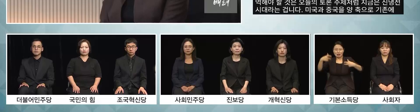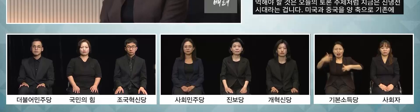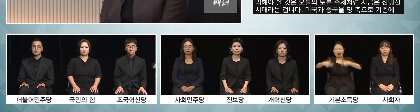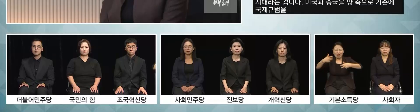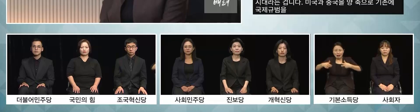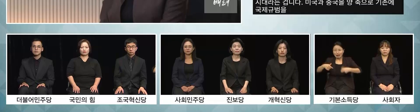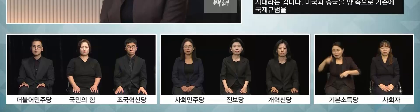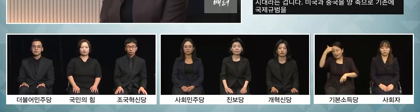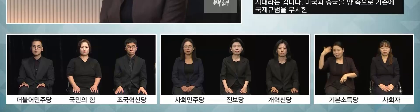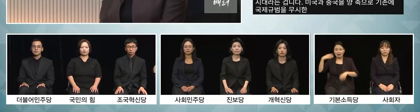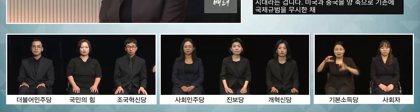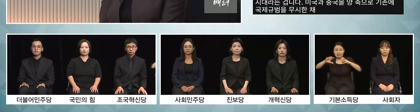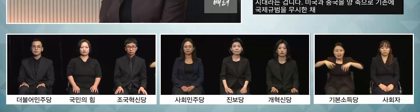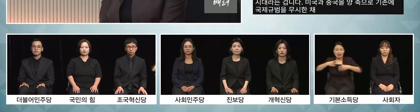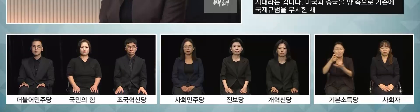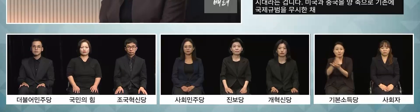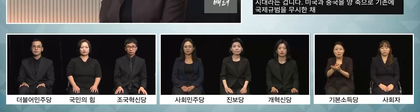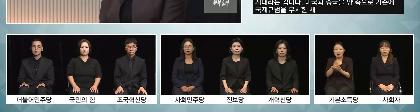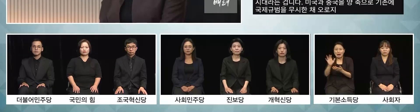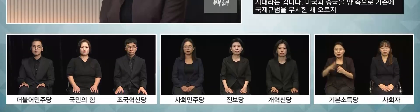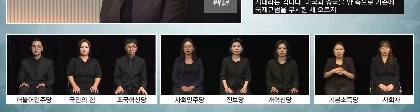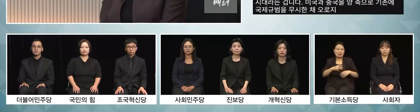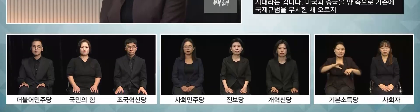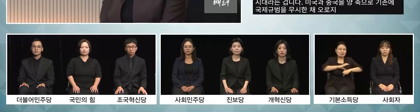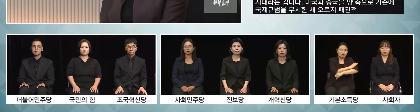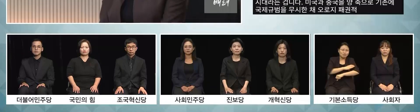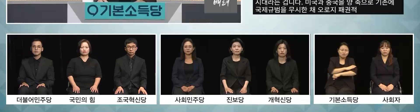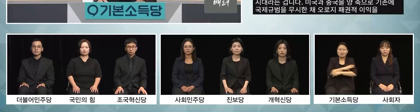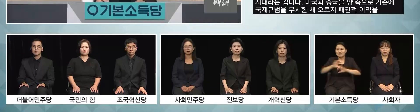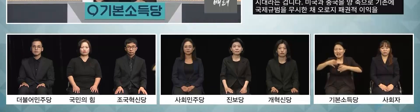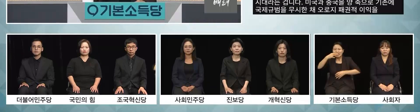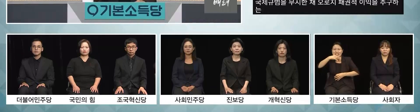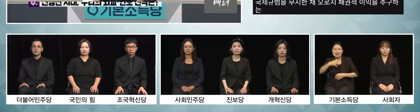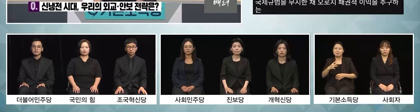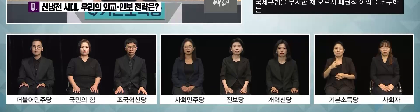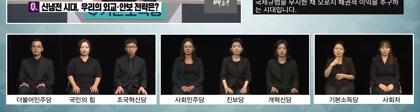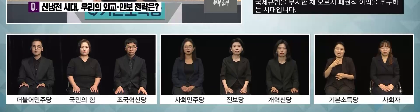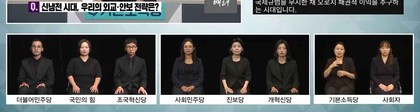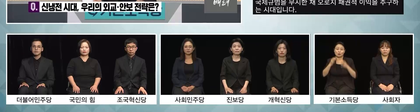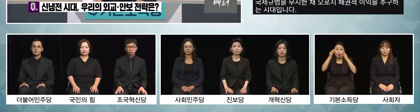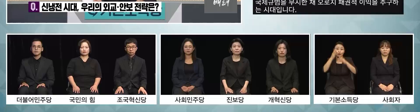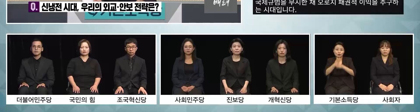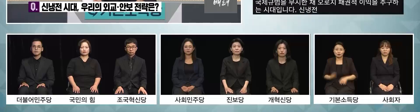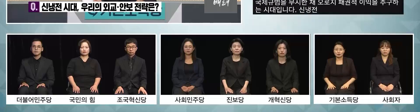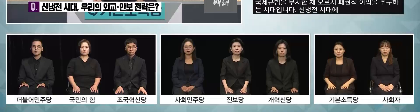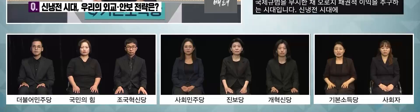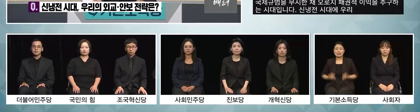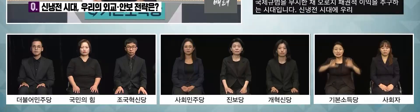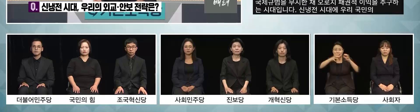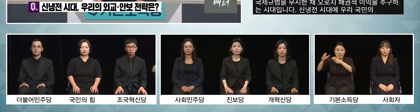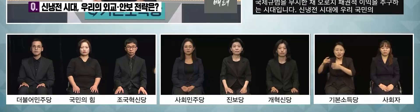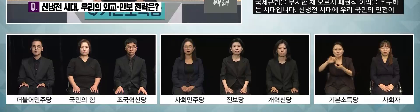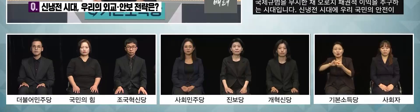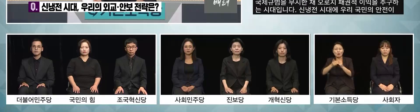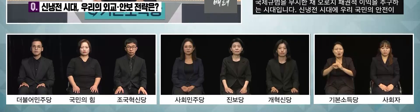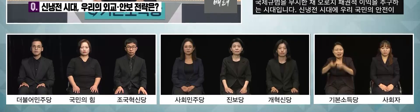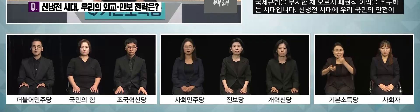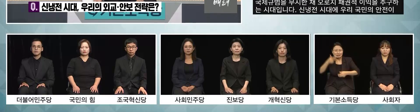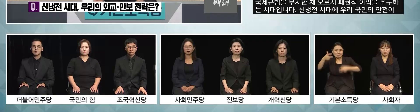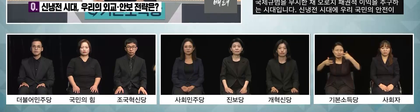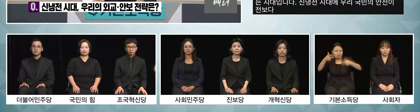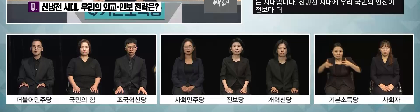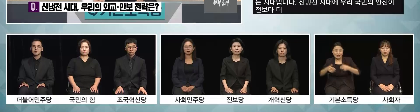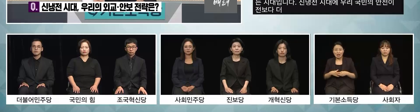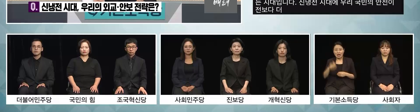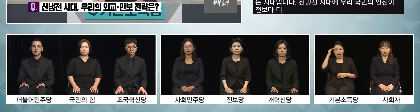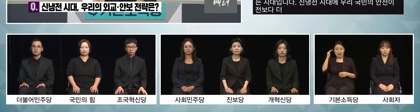무시한 채 오로지 패권적 이익을 추구하는 시대입니다. 신냉전 시대에 우리 국민의 안전이 전보다 더